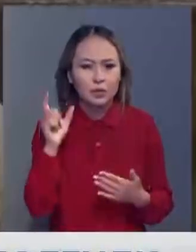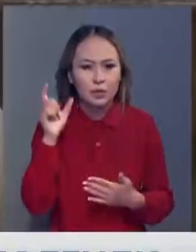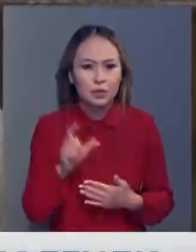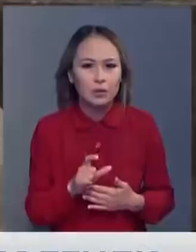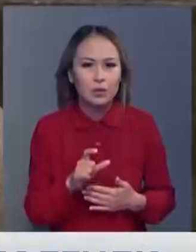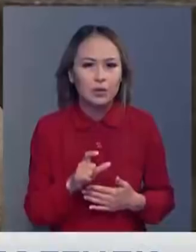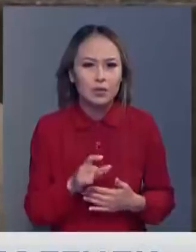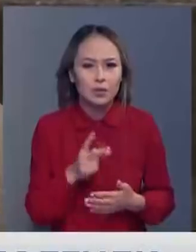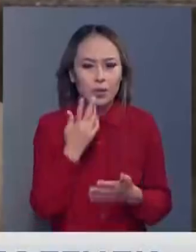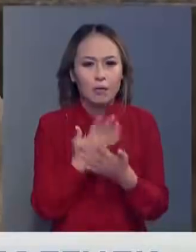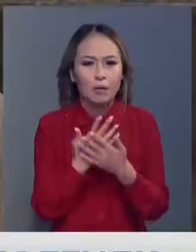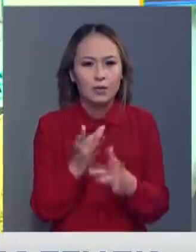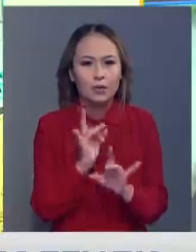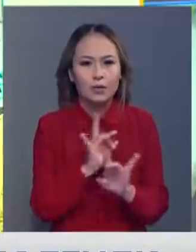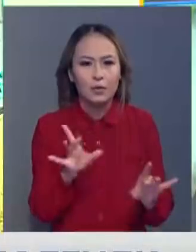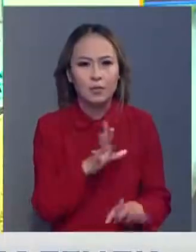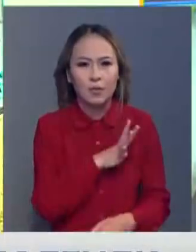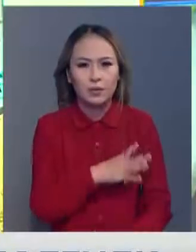көптің алдында сөз сөйліт.